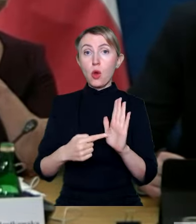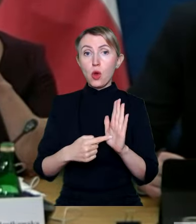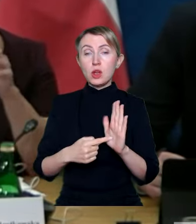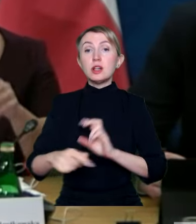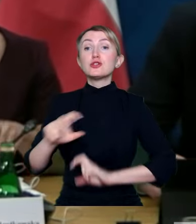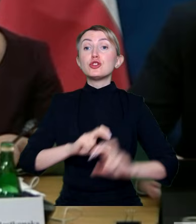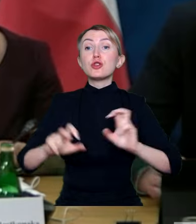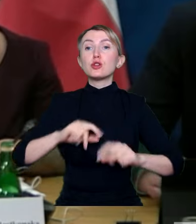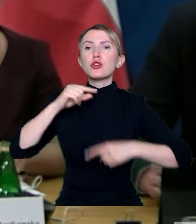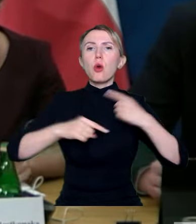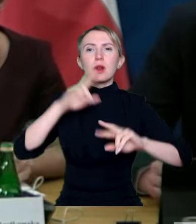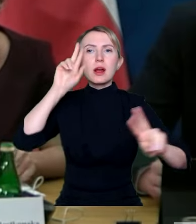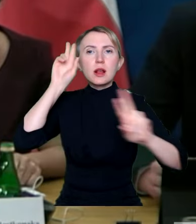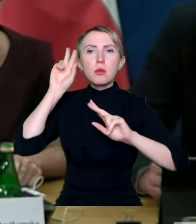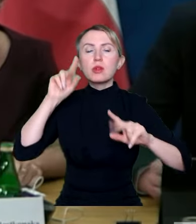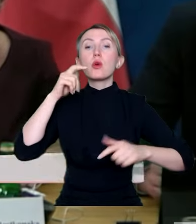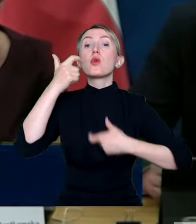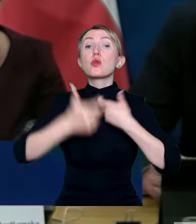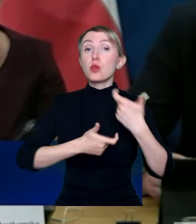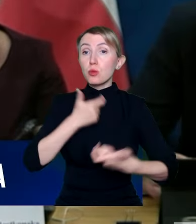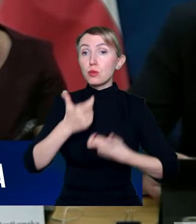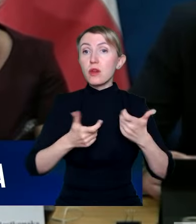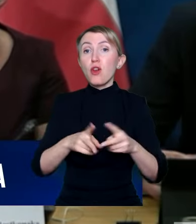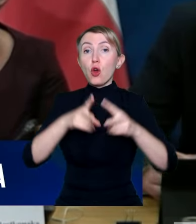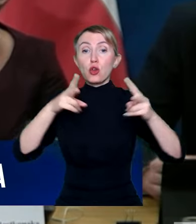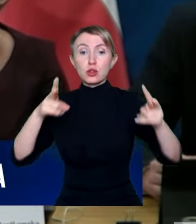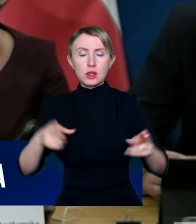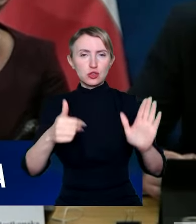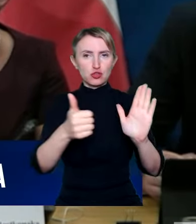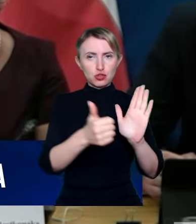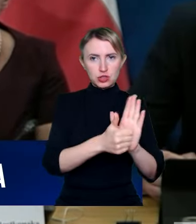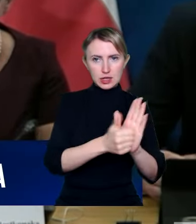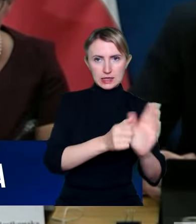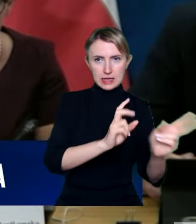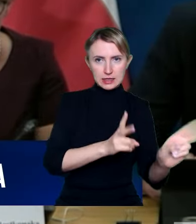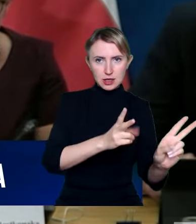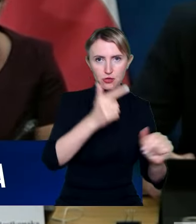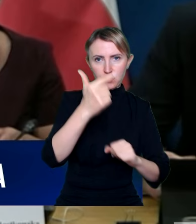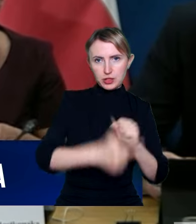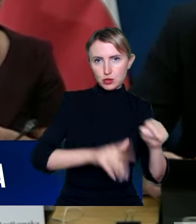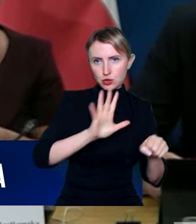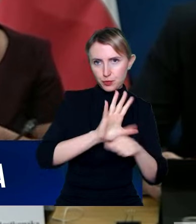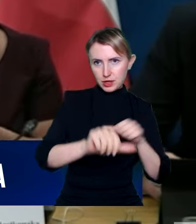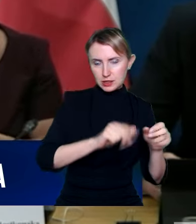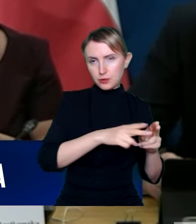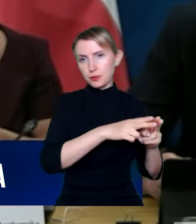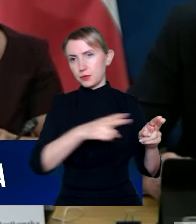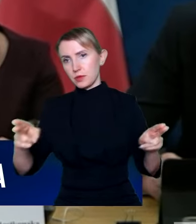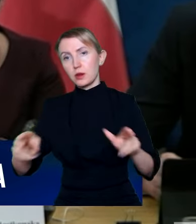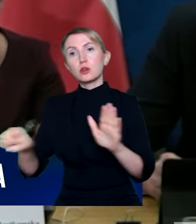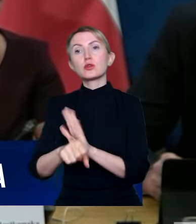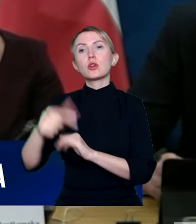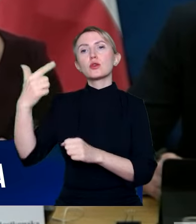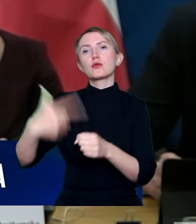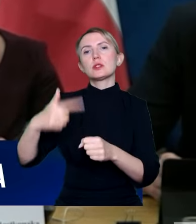czynności operacyjno-rozpoznawcze podejmowane w okresie od 16 listopada 2015 do dnia